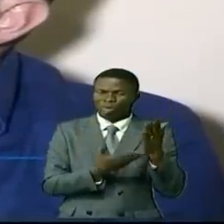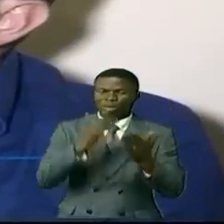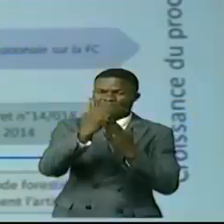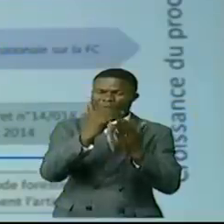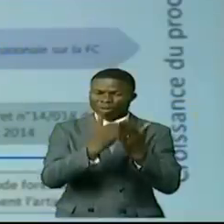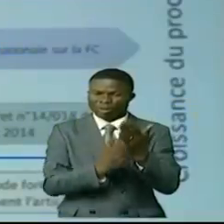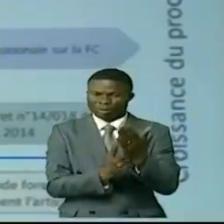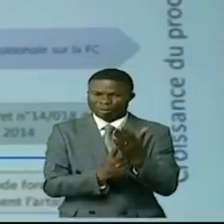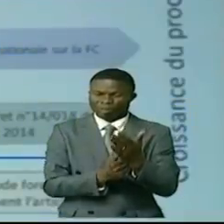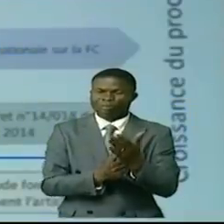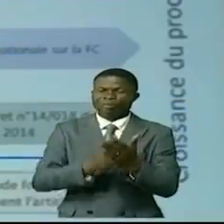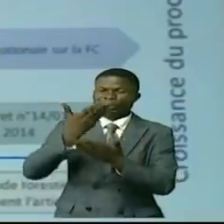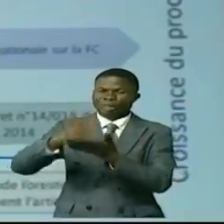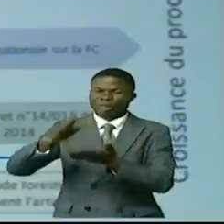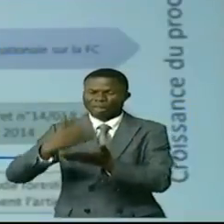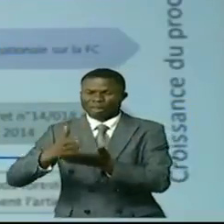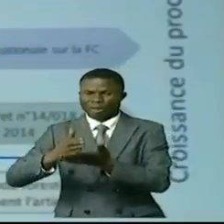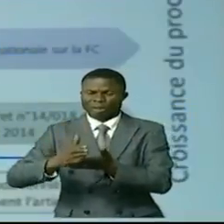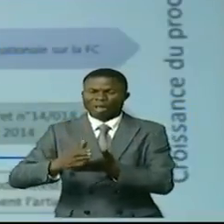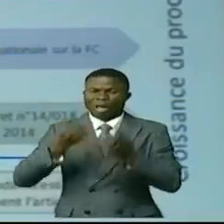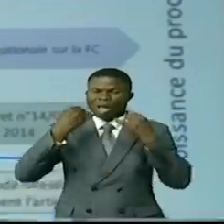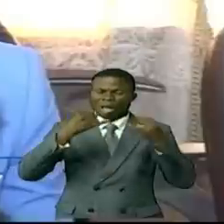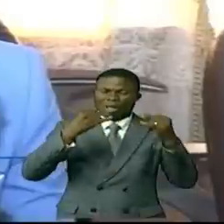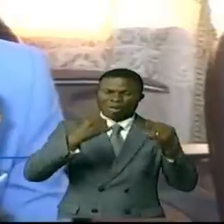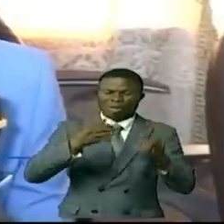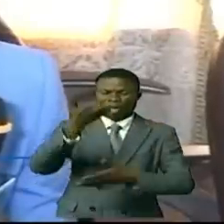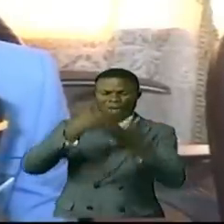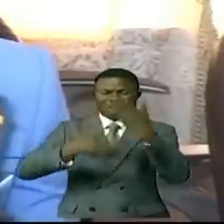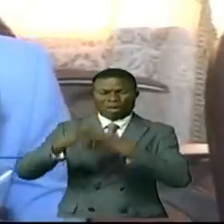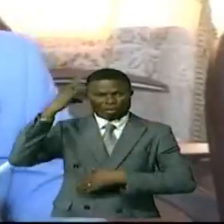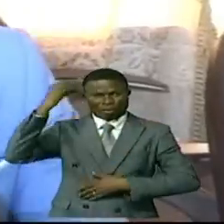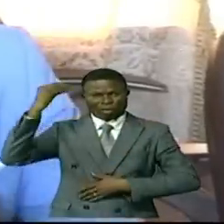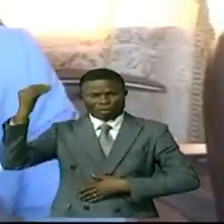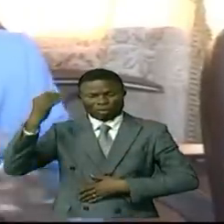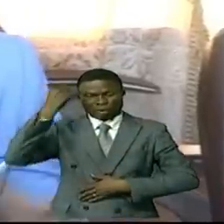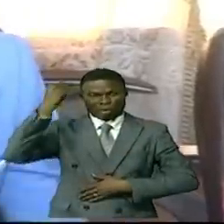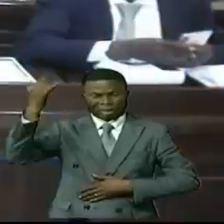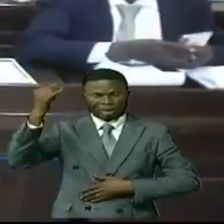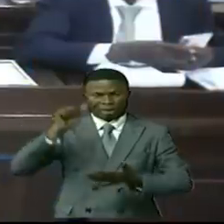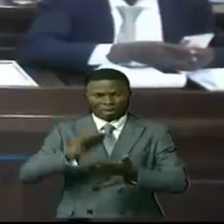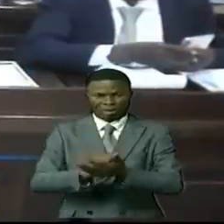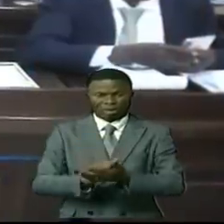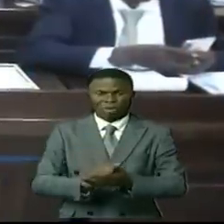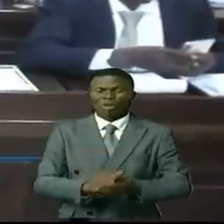le partage d'informations et l'échange d'expériences et d'initiatives sur la